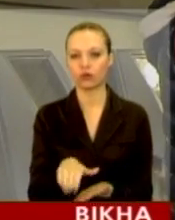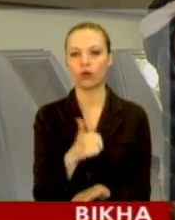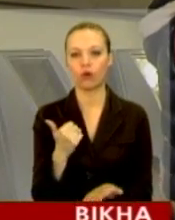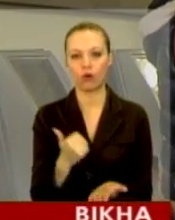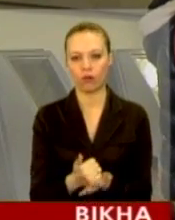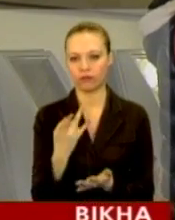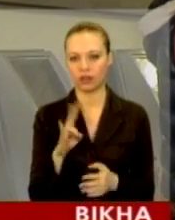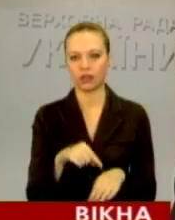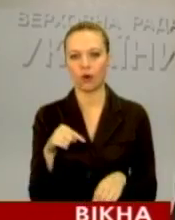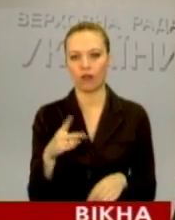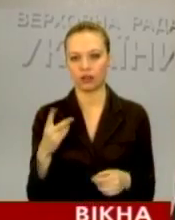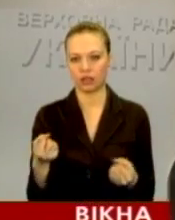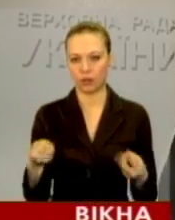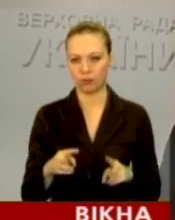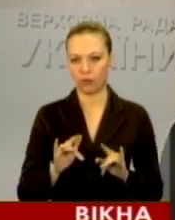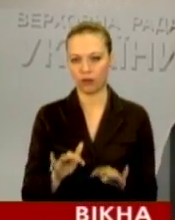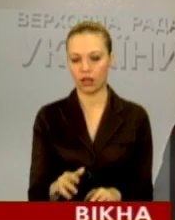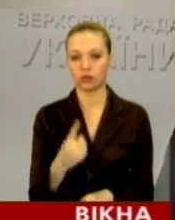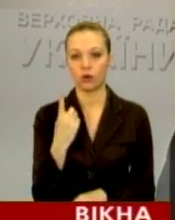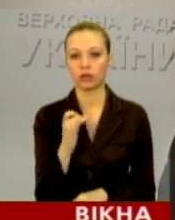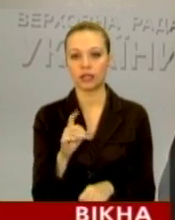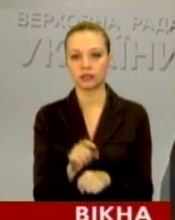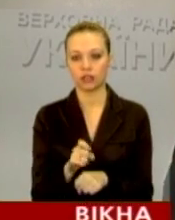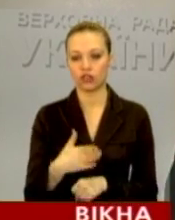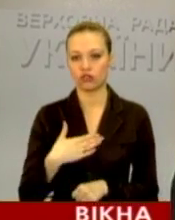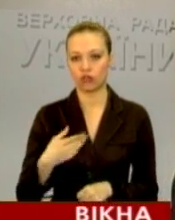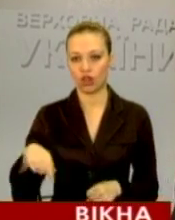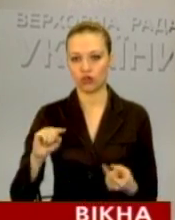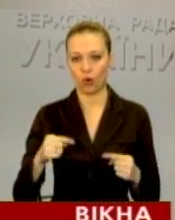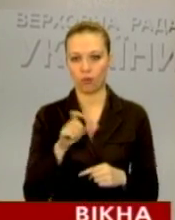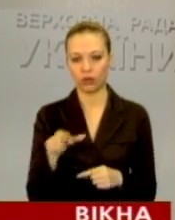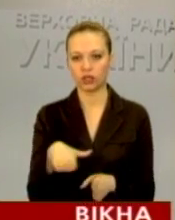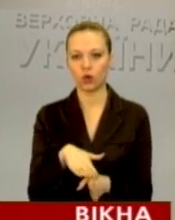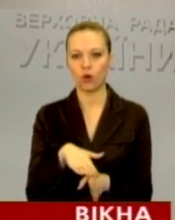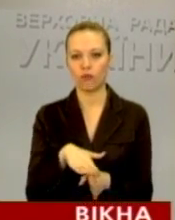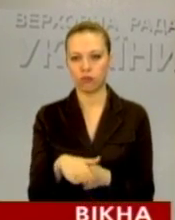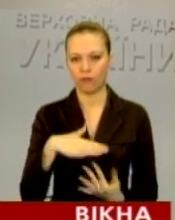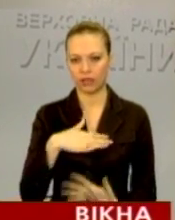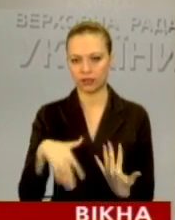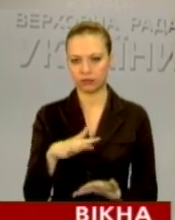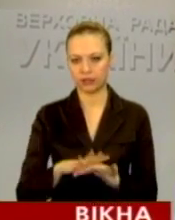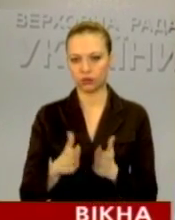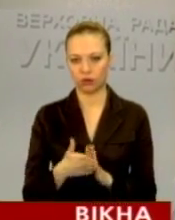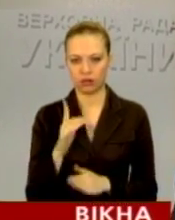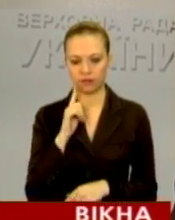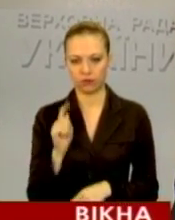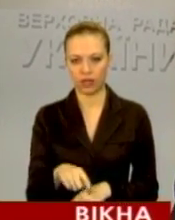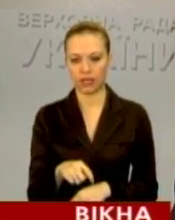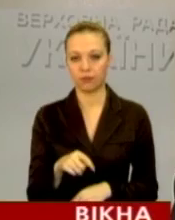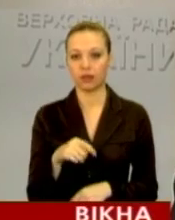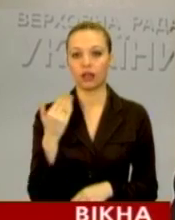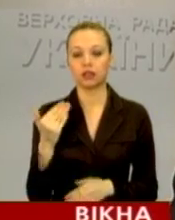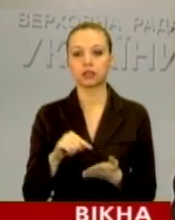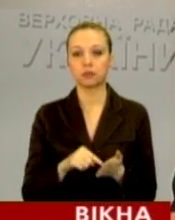– не реагувати на провокації. Одна із задач наших опонентів – це повна дестабілізація ситуації в Україні. Їх